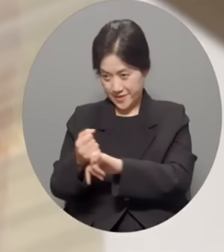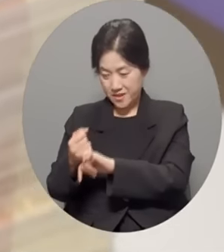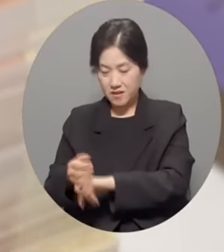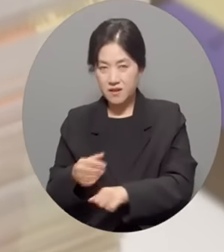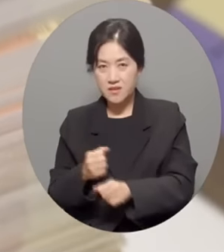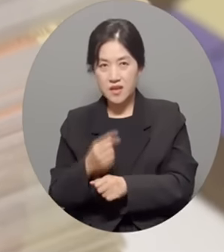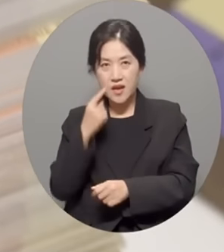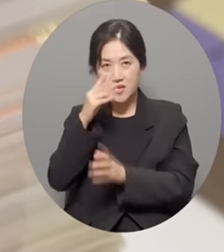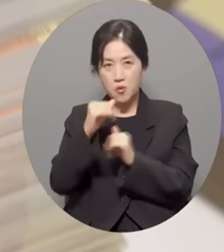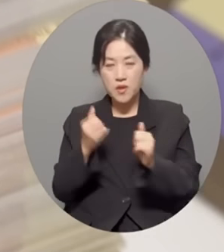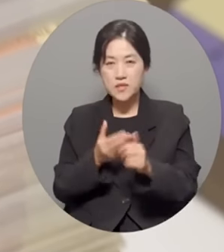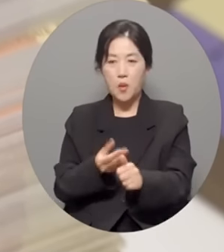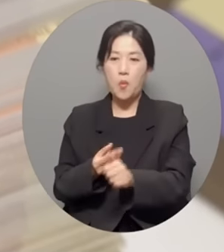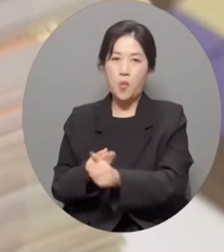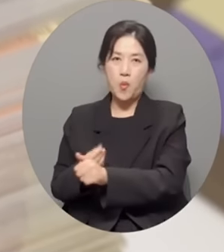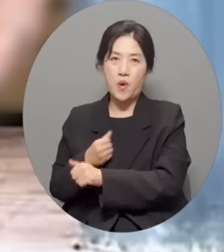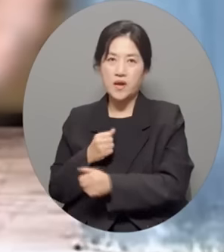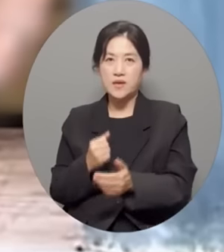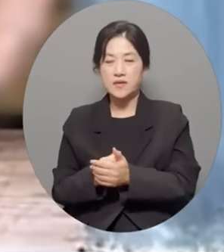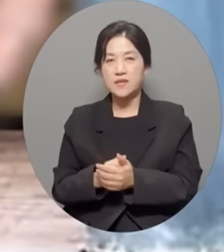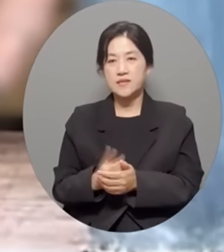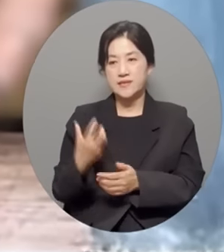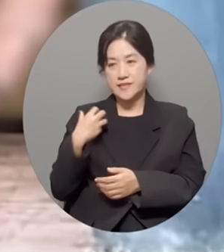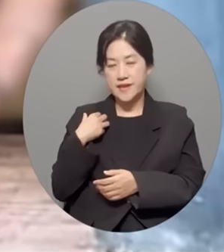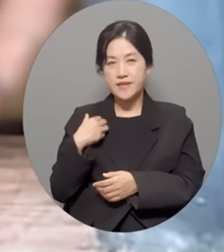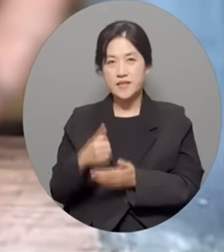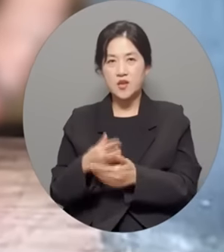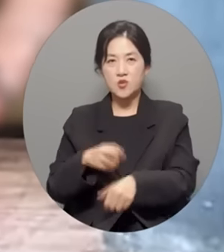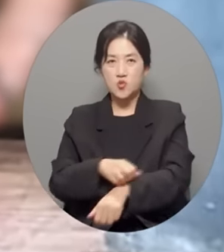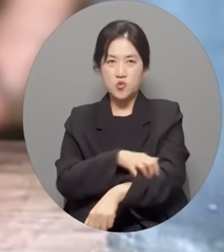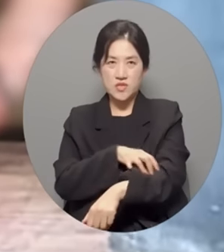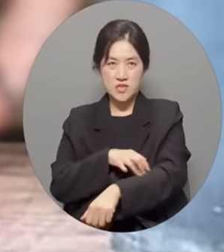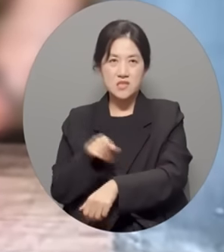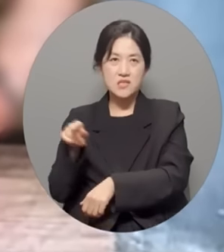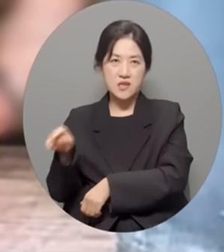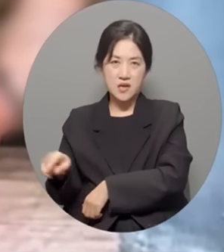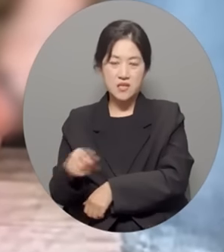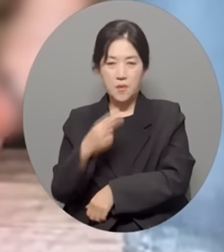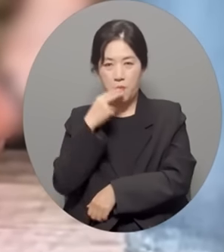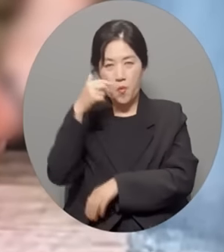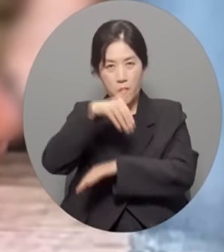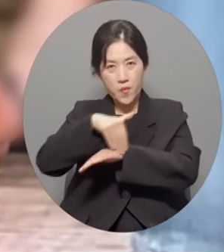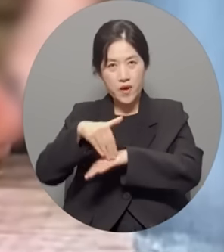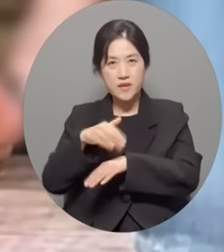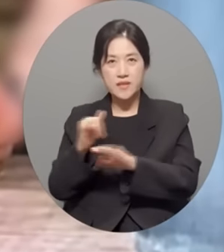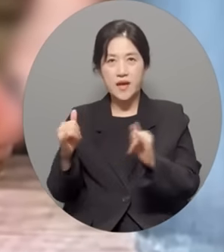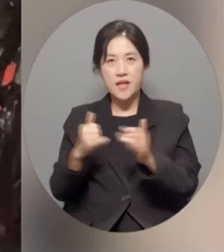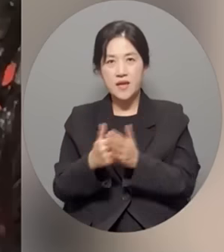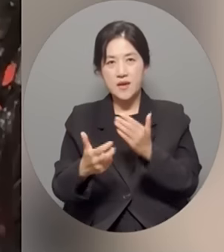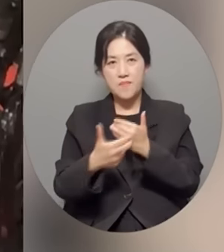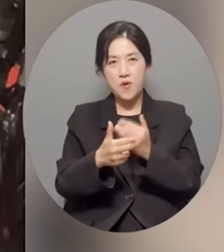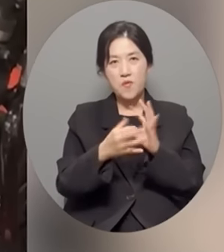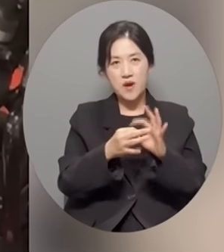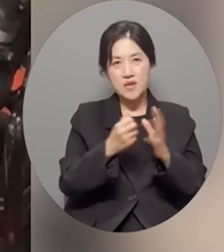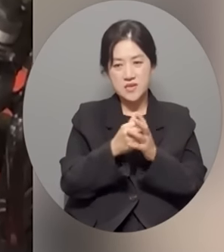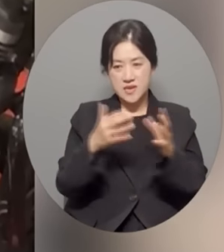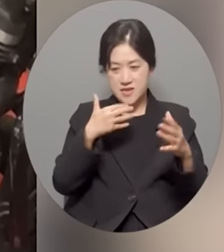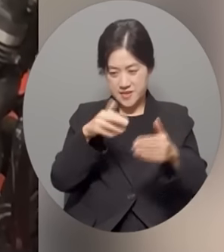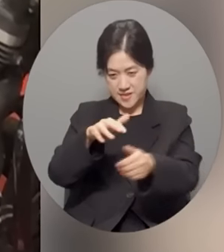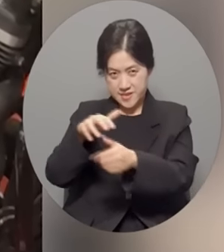모집에 나섰습니다 모집 책으론 자 조직폭력배와 보험설계사 병원 관계자까지려